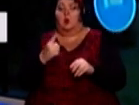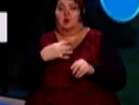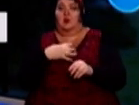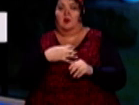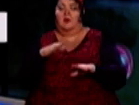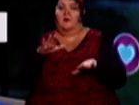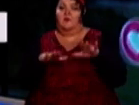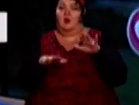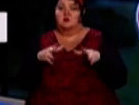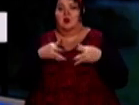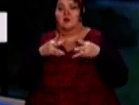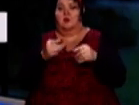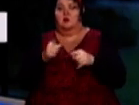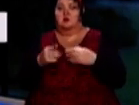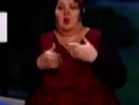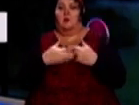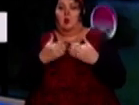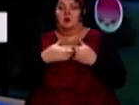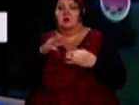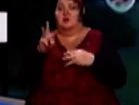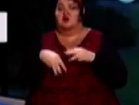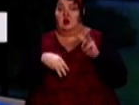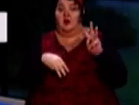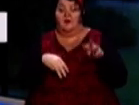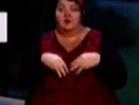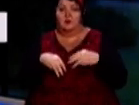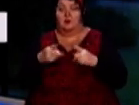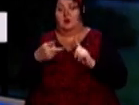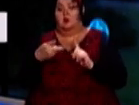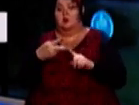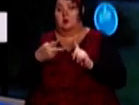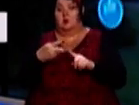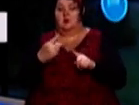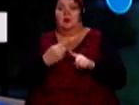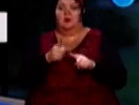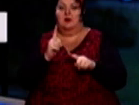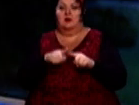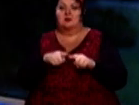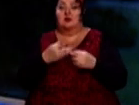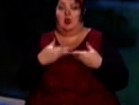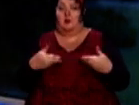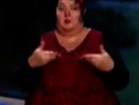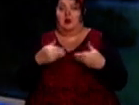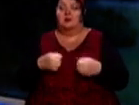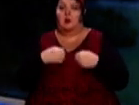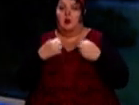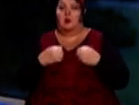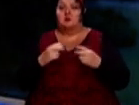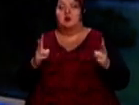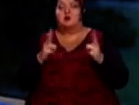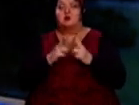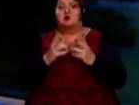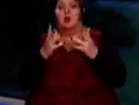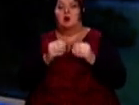це покарання штрафними санкціями, другий важель впливу – це саме ми намагаємося зустрічатися ще